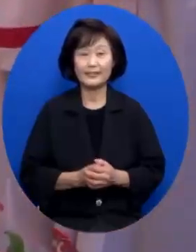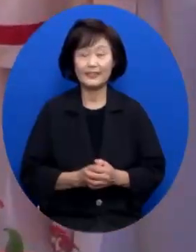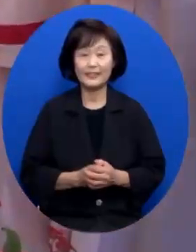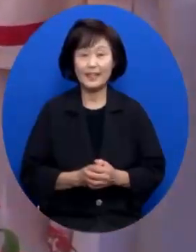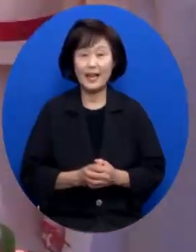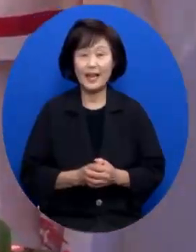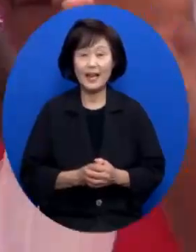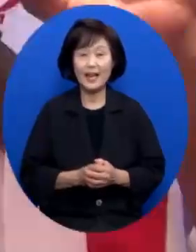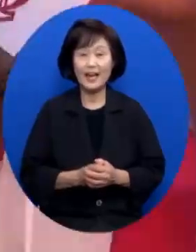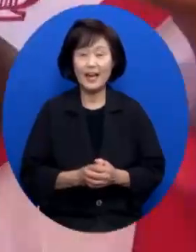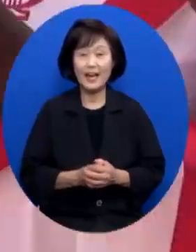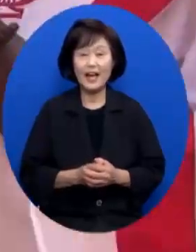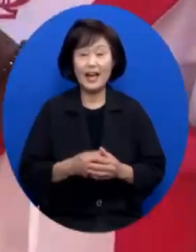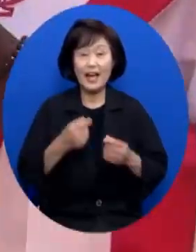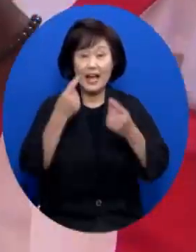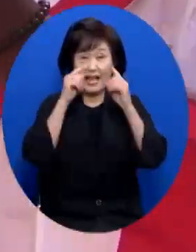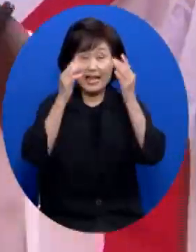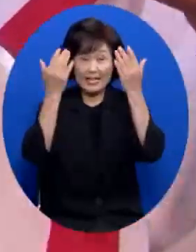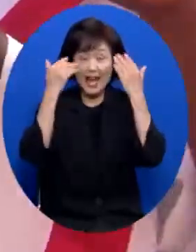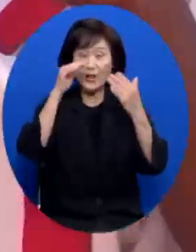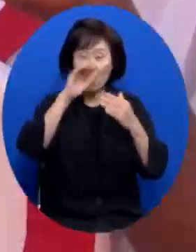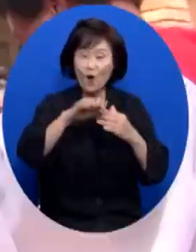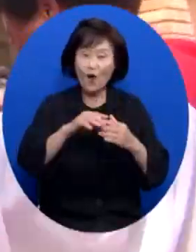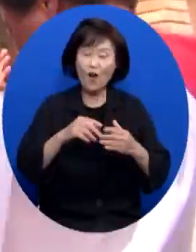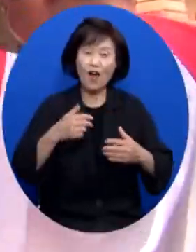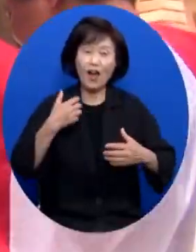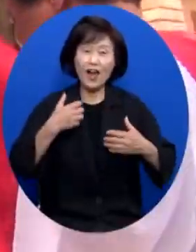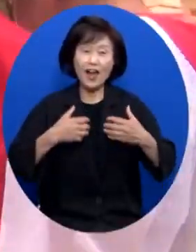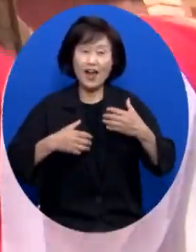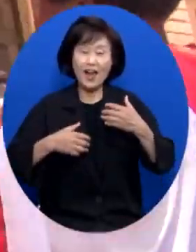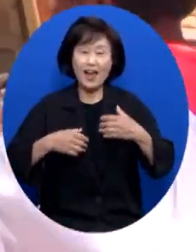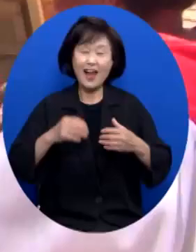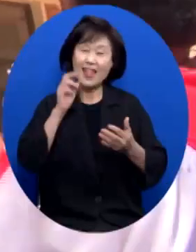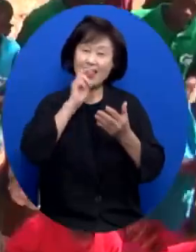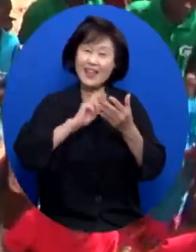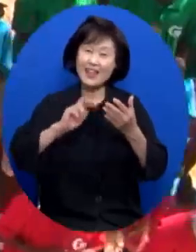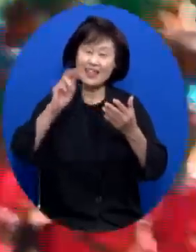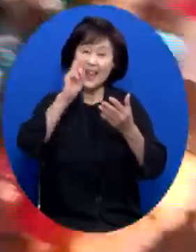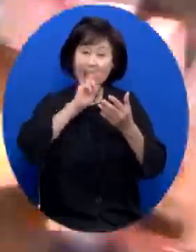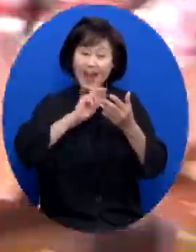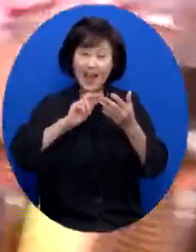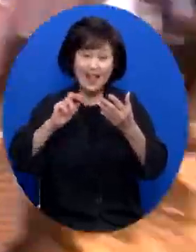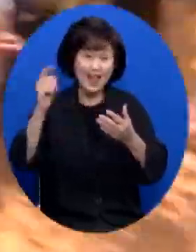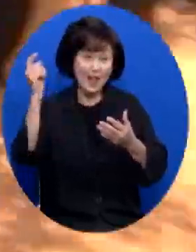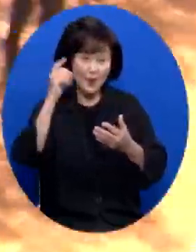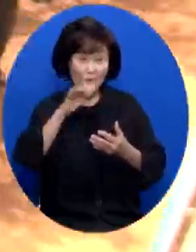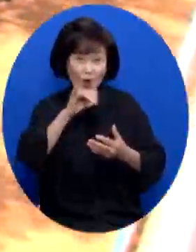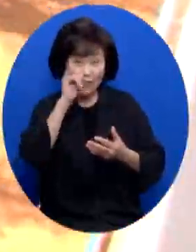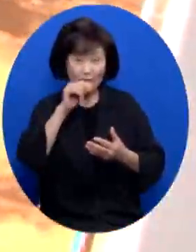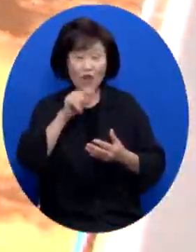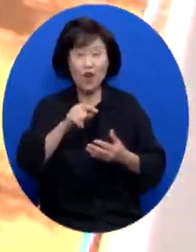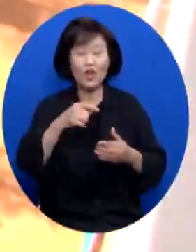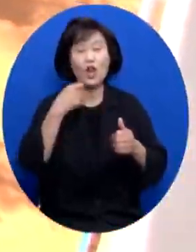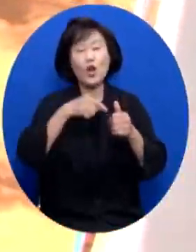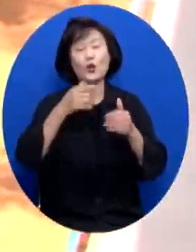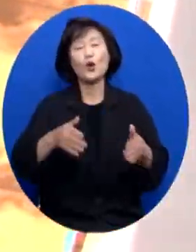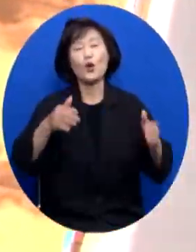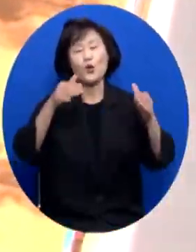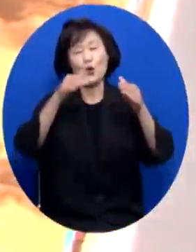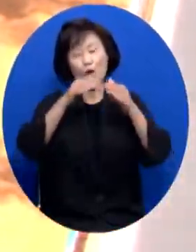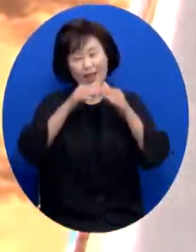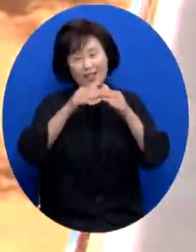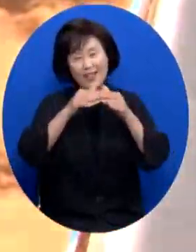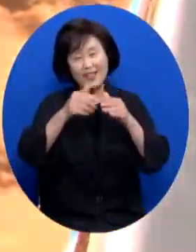르완다 키갈리에 위치한 한 대학에 흥겨운 찬양 소리가 이어집니다. 바로 르완다 ICCC 대학 교육관 헌당 예배